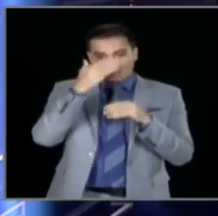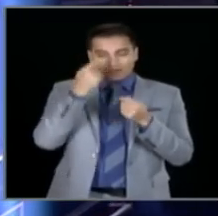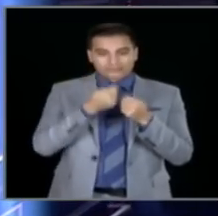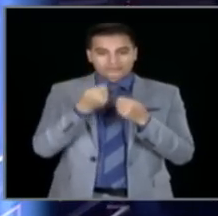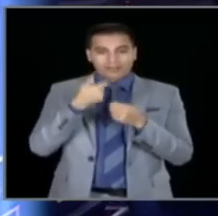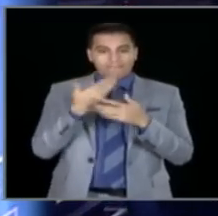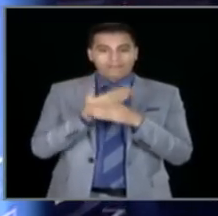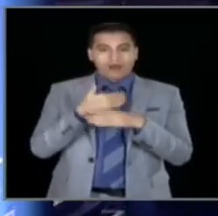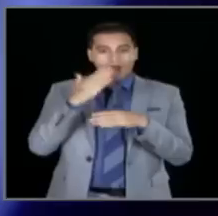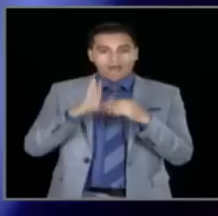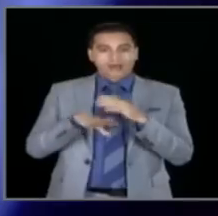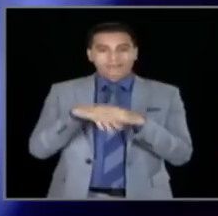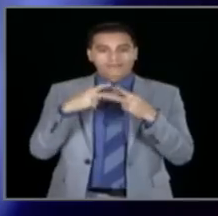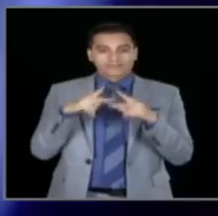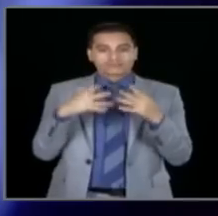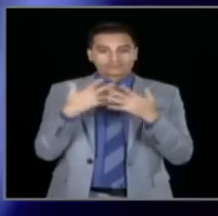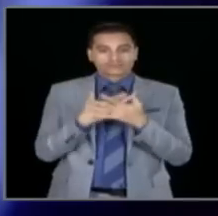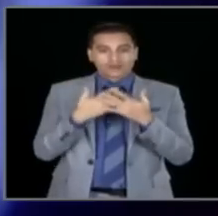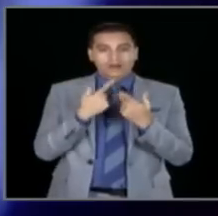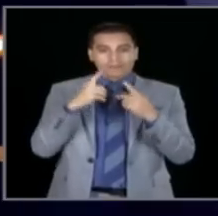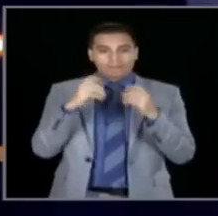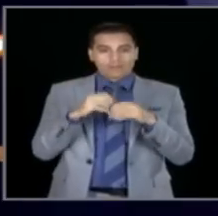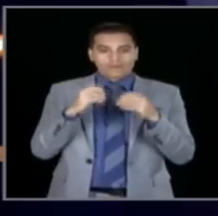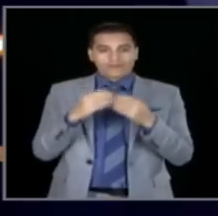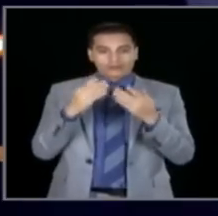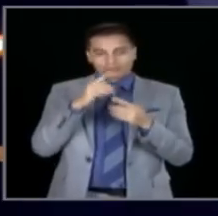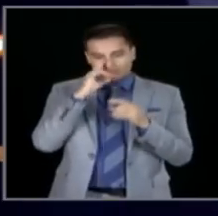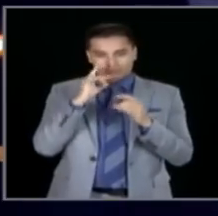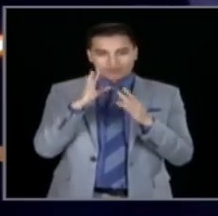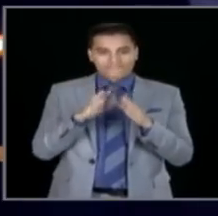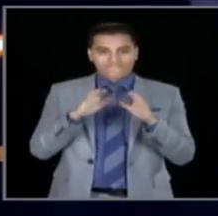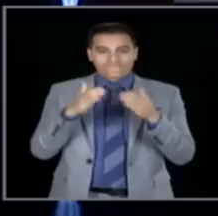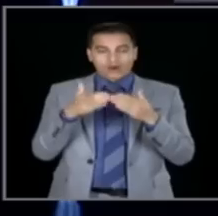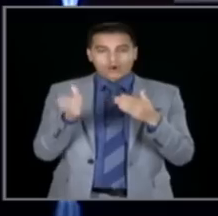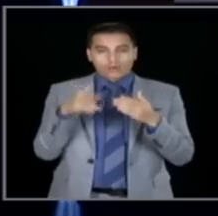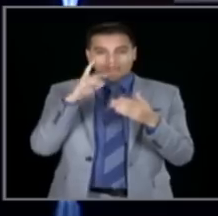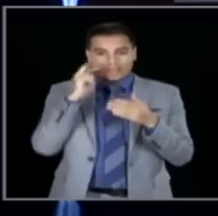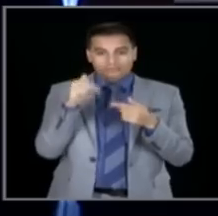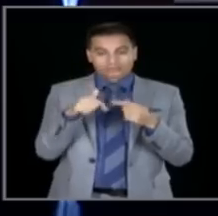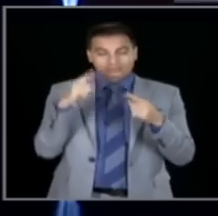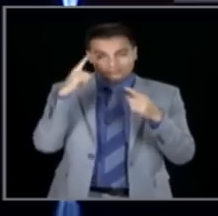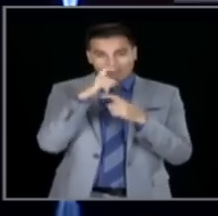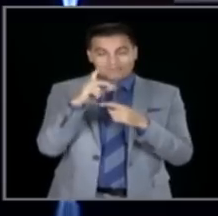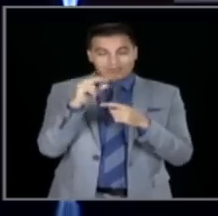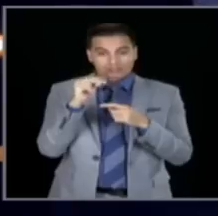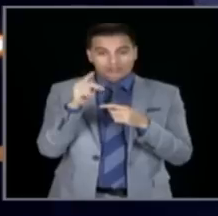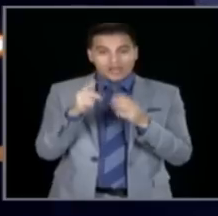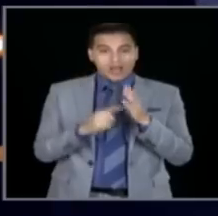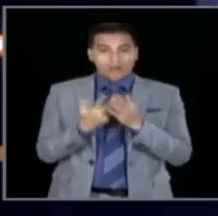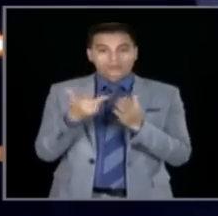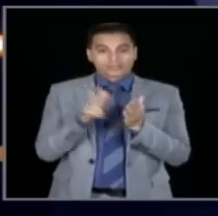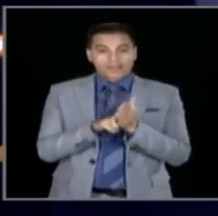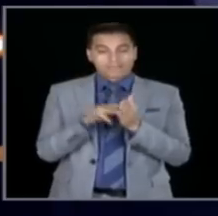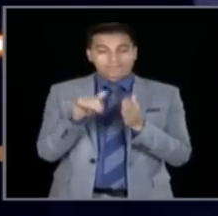أقدر أفتح شركة مقاولات يعني. ربنا وفقك إن شاء الله. فريق الحوت الأزرق موقفكو صعب، أول 3 نقاط في